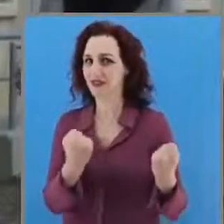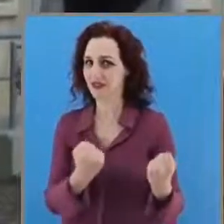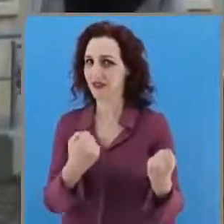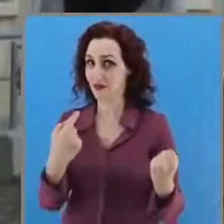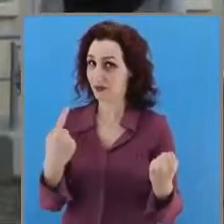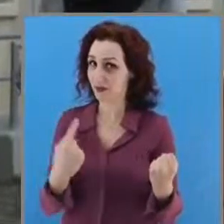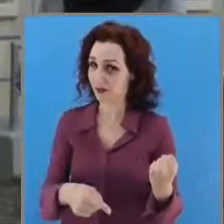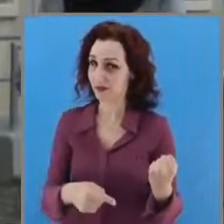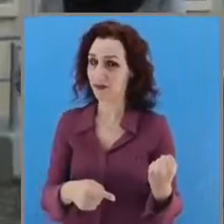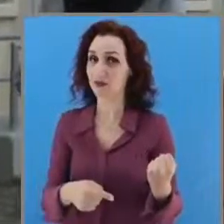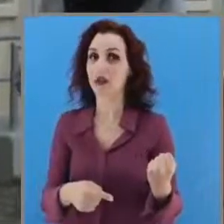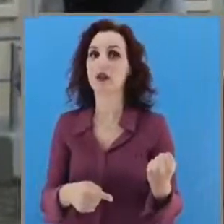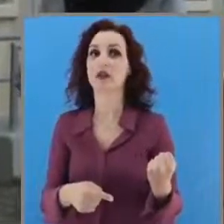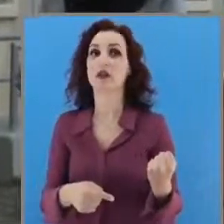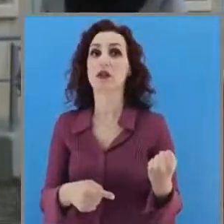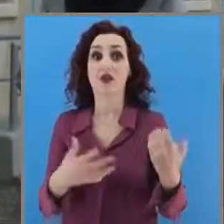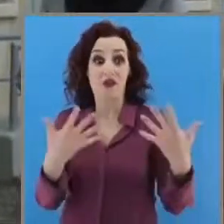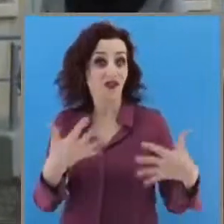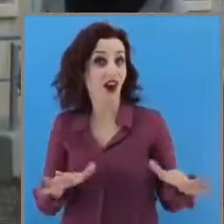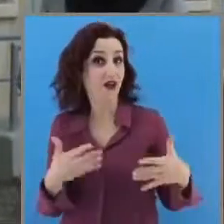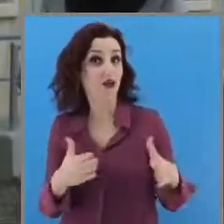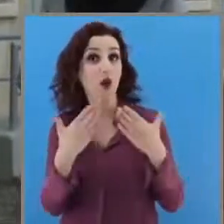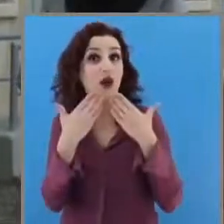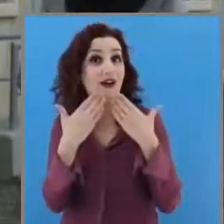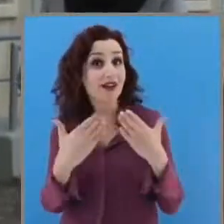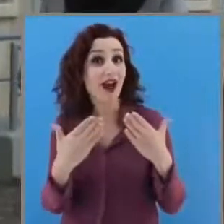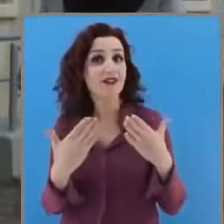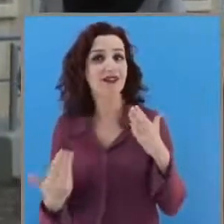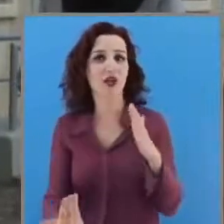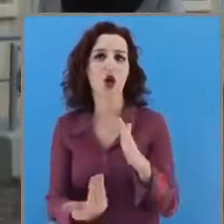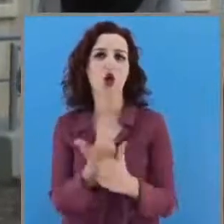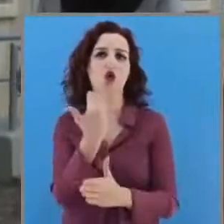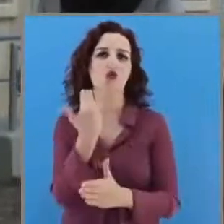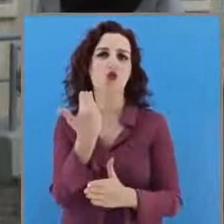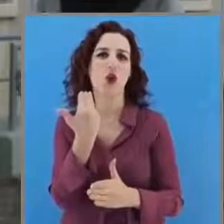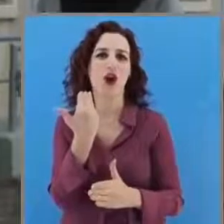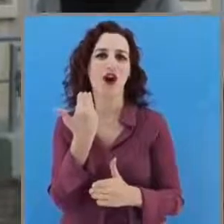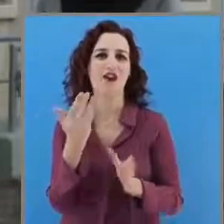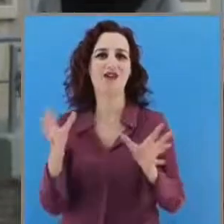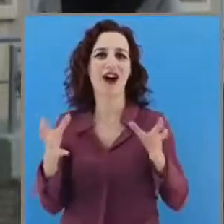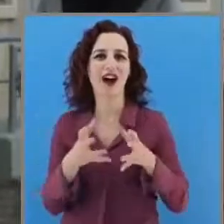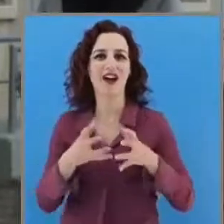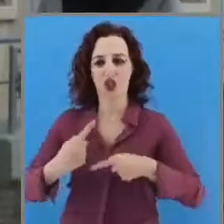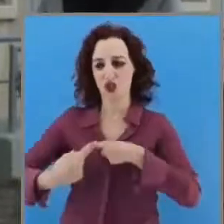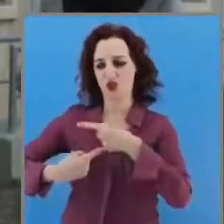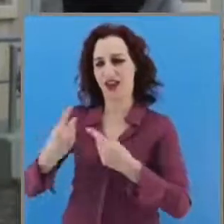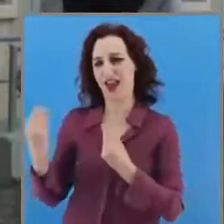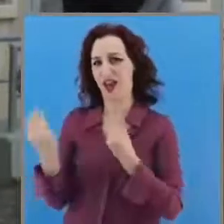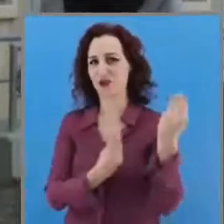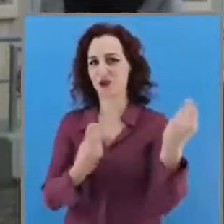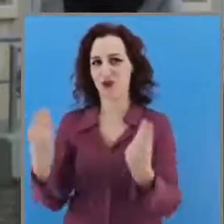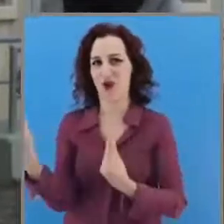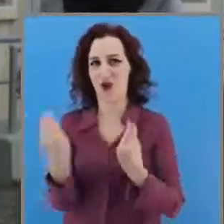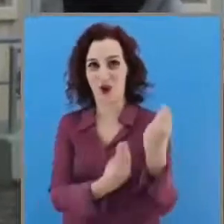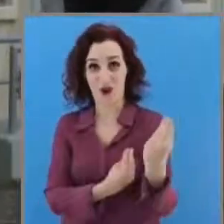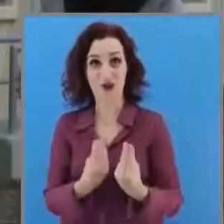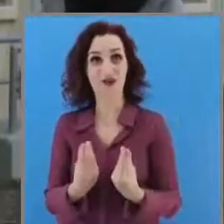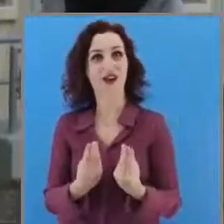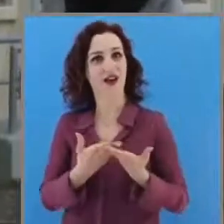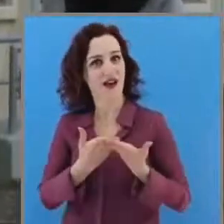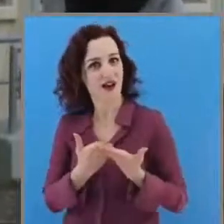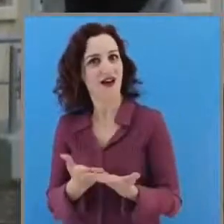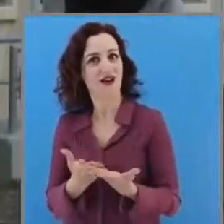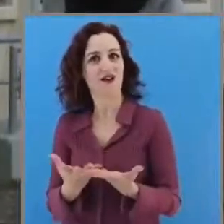che si realizza grazie a una nuova generazione che viene coinvolta anche in questo modo e con